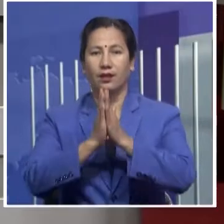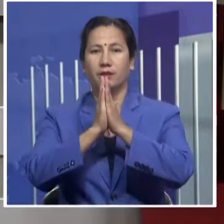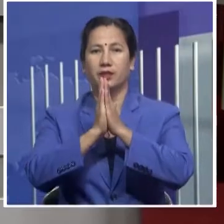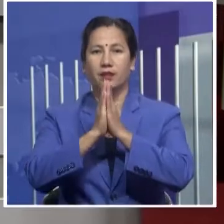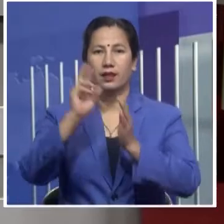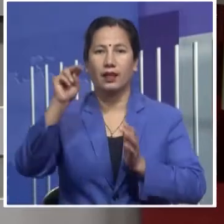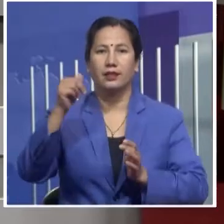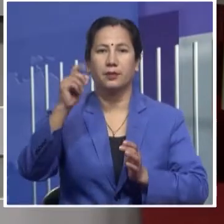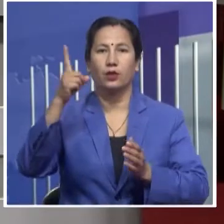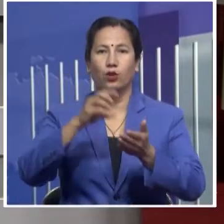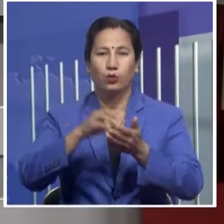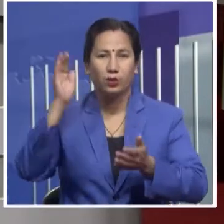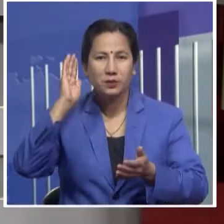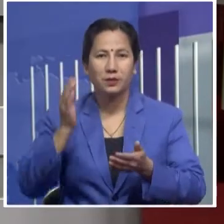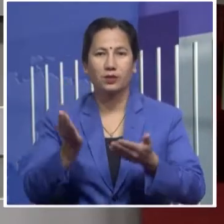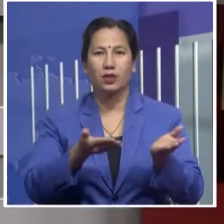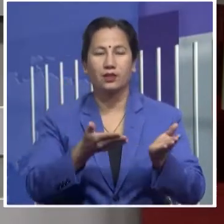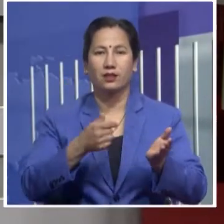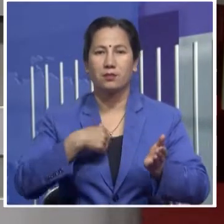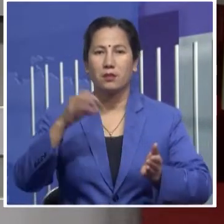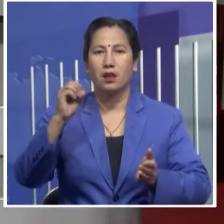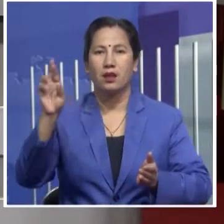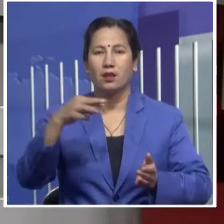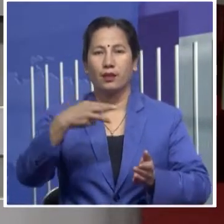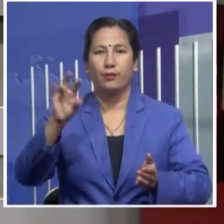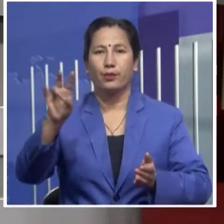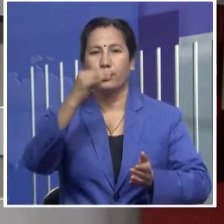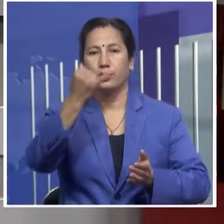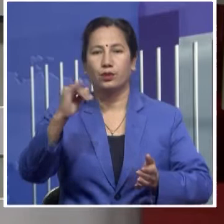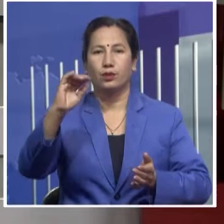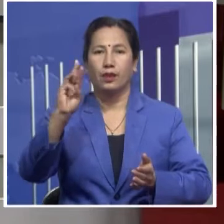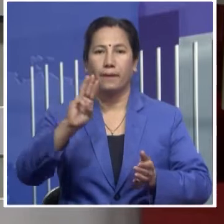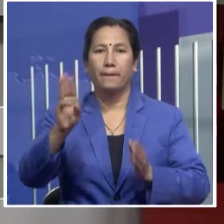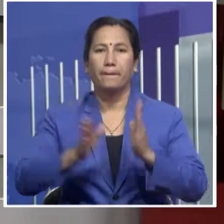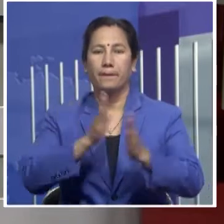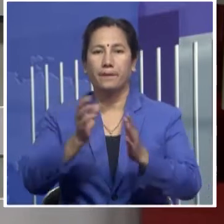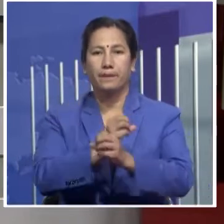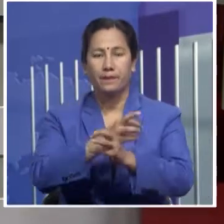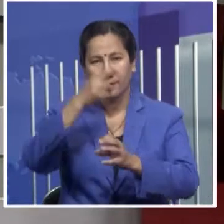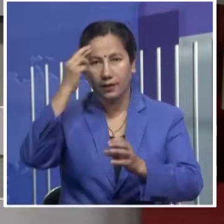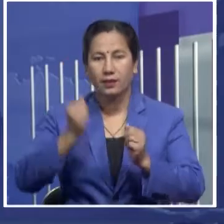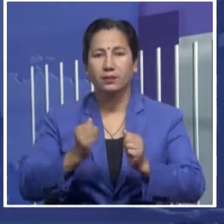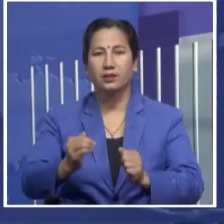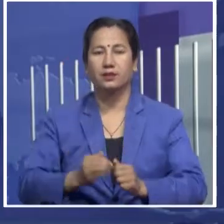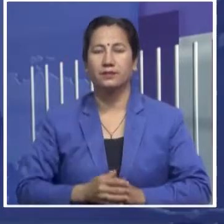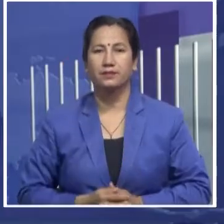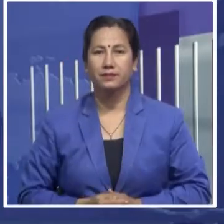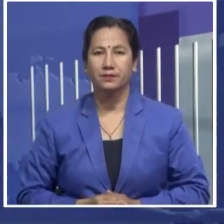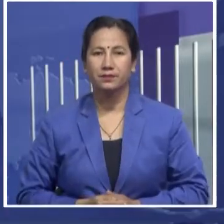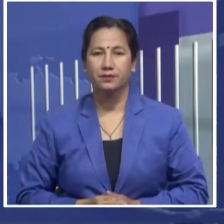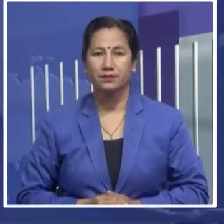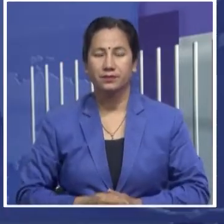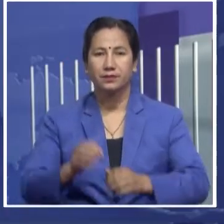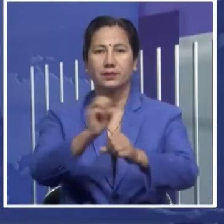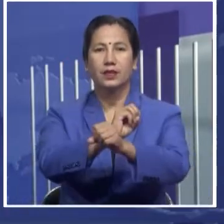नमस्कार, एनटीभी कोहलपुर समाचारमा स्वागत छ। म पुरुषोत्तम सापकोटा र साङ्केतिकरणमा हुनुहुन्छ दोबासी रति बस्नेत।